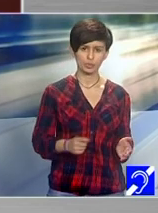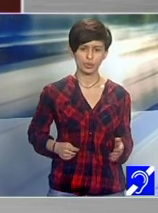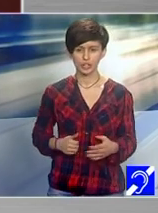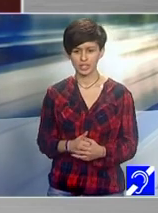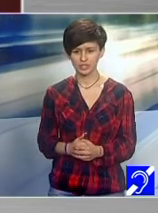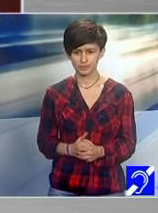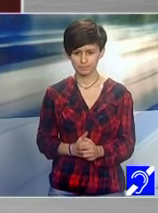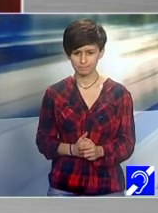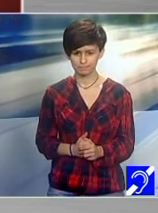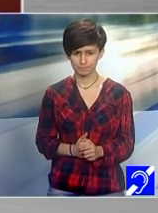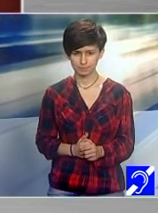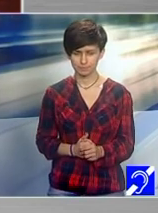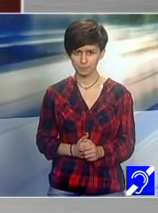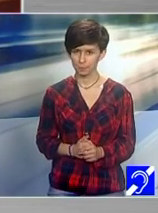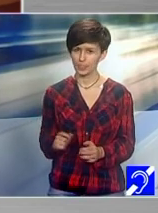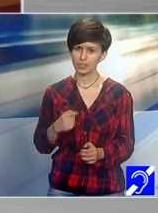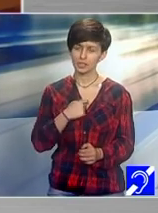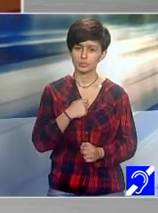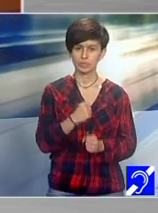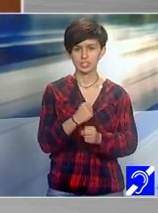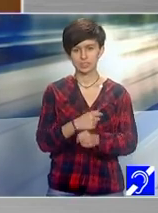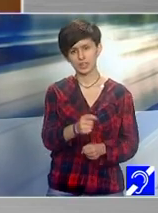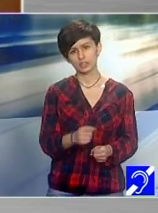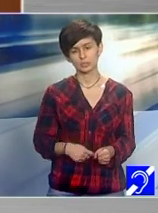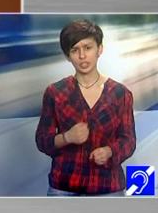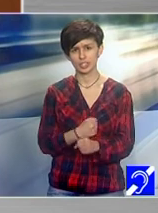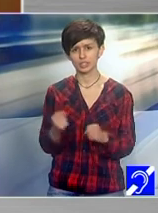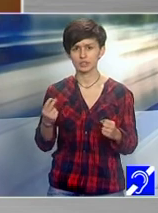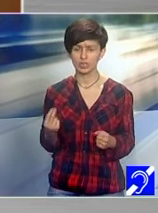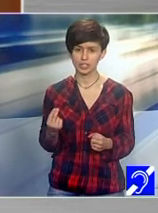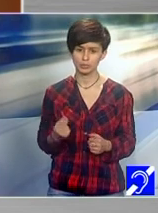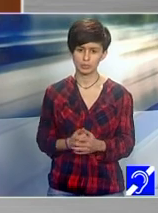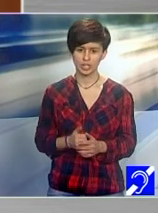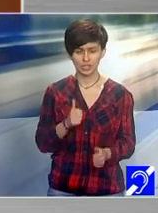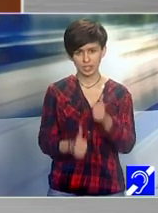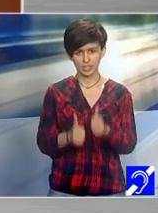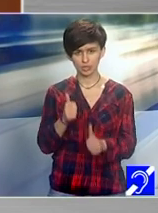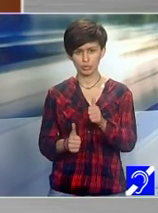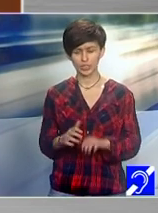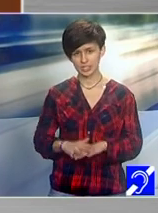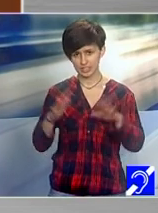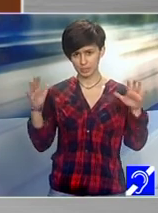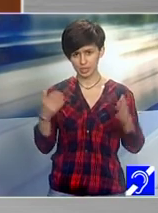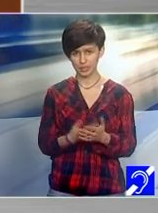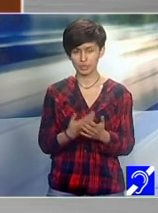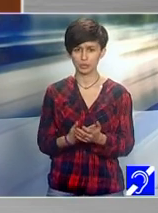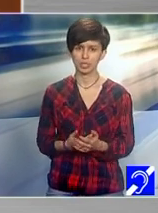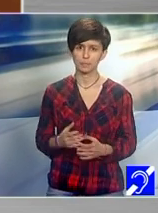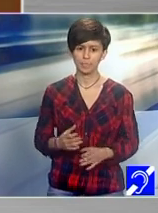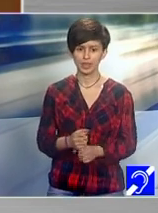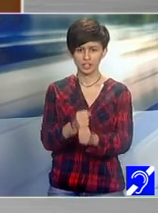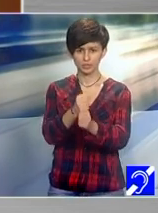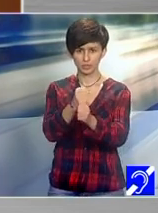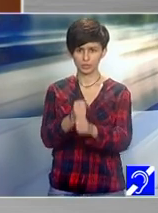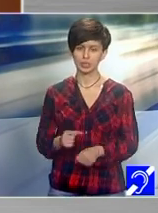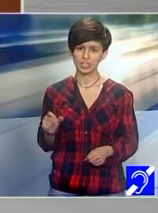succes, nu pot face un proiect foarte bun, iar concurența este destul de mare, pentru că fondurile sunt relativ mici și nici noi din mediul universitar, care